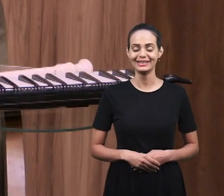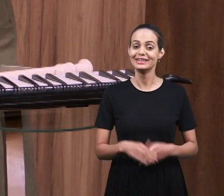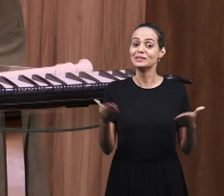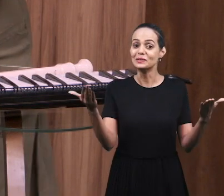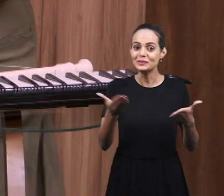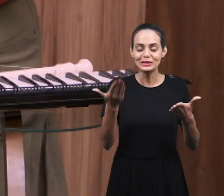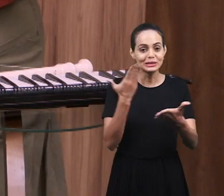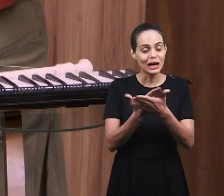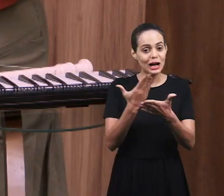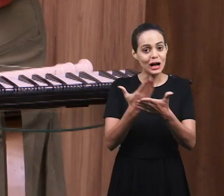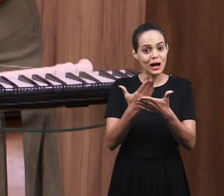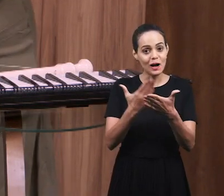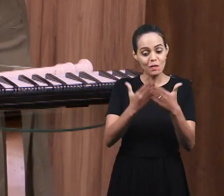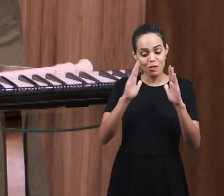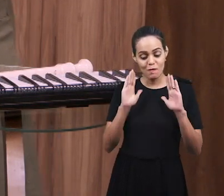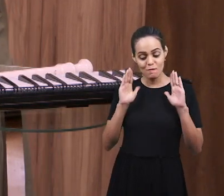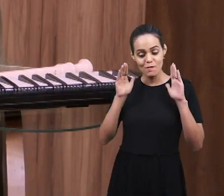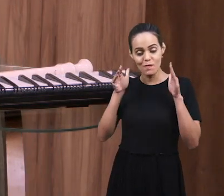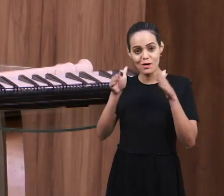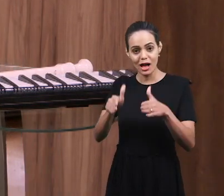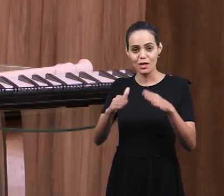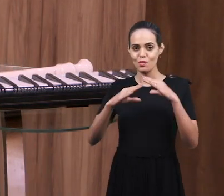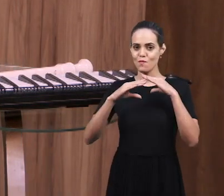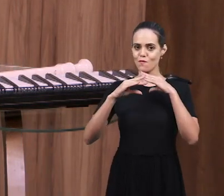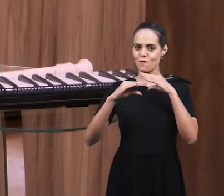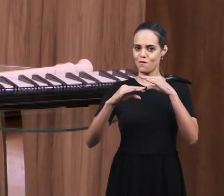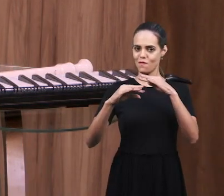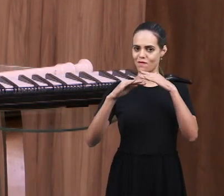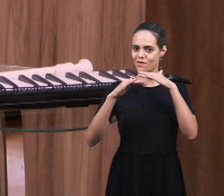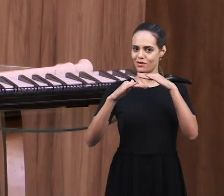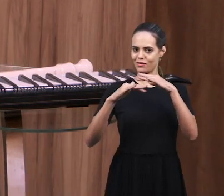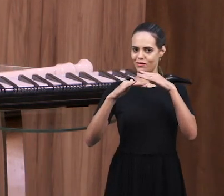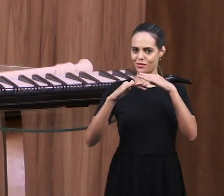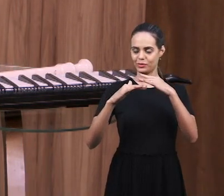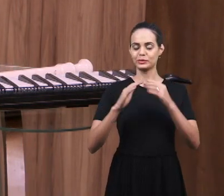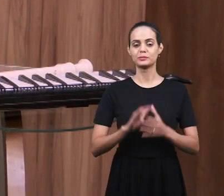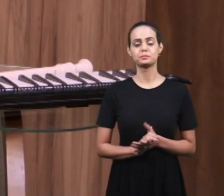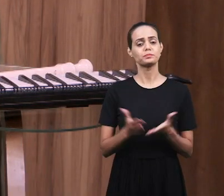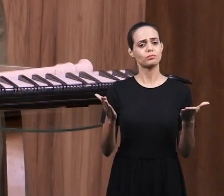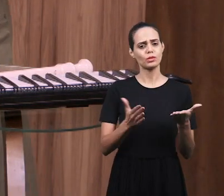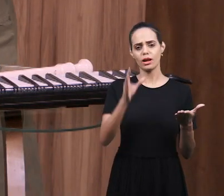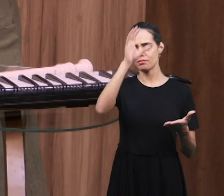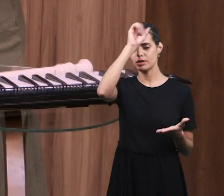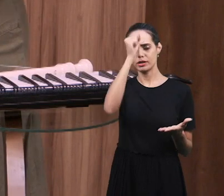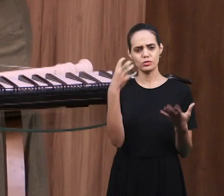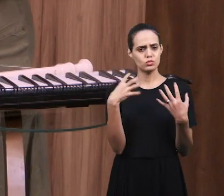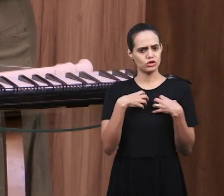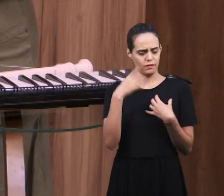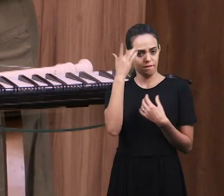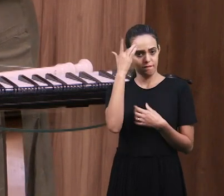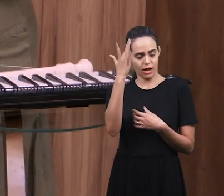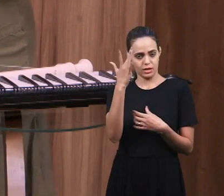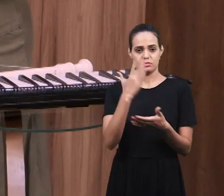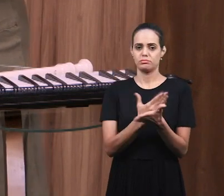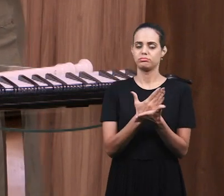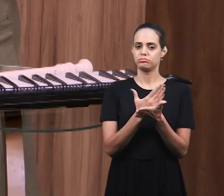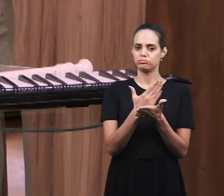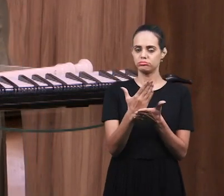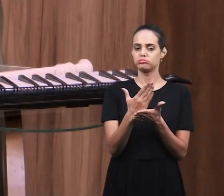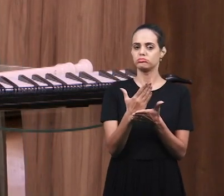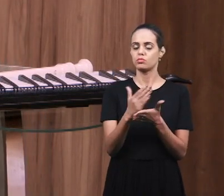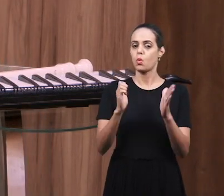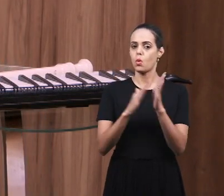Aujourd'hui, notre étude va être plus dirigée à ceux qui jouent de la flûte. Nous allons apprendre de manière